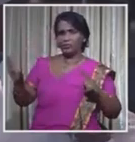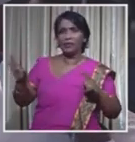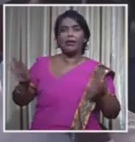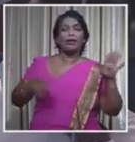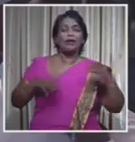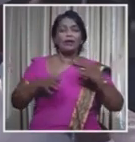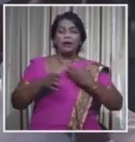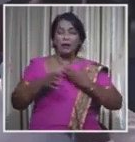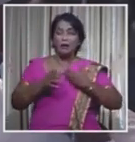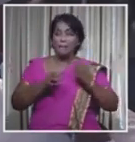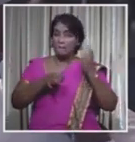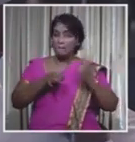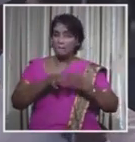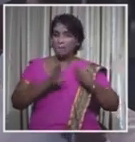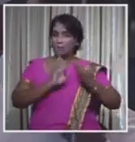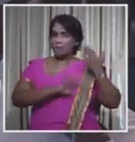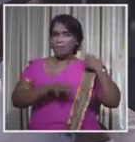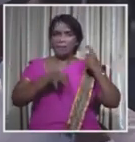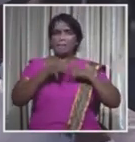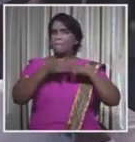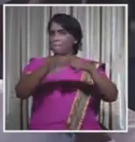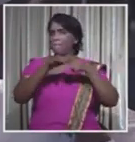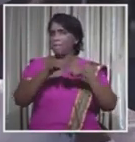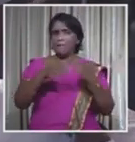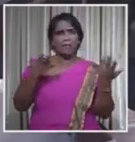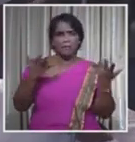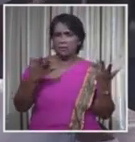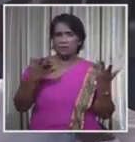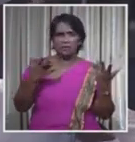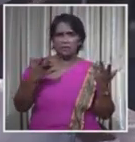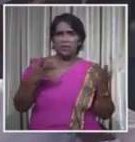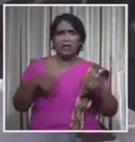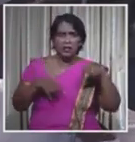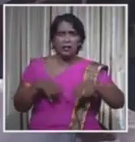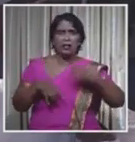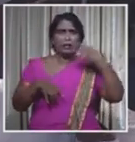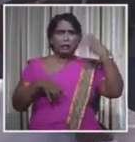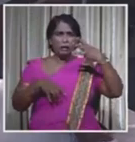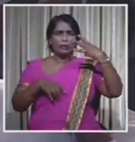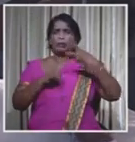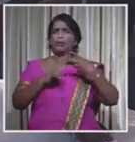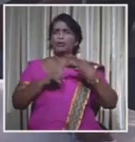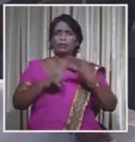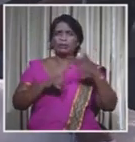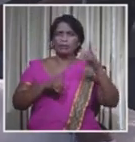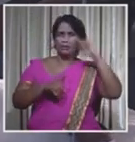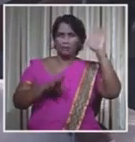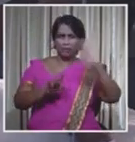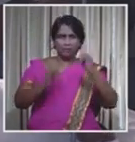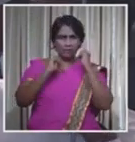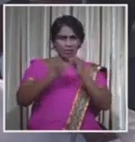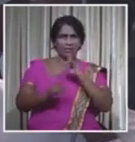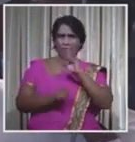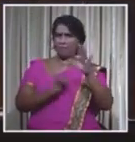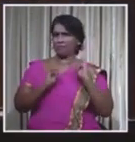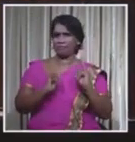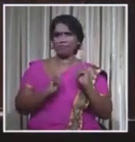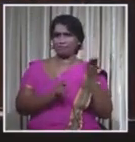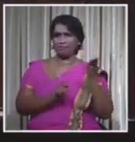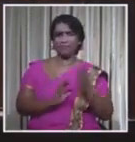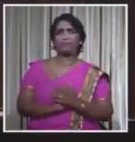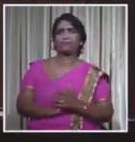පහුගිය දවස් දෙක තුනේම ආවේ නැහැ. මේ හරි මන්ත්‍රී දෙවෙනි වතාවට එන්නේ. ඒ නිසා මේක මේ අභූත චෝදනාවක් කරන්නේ. හරි